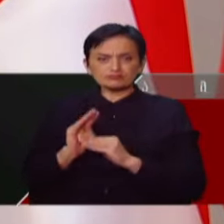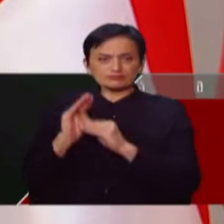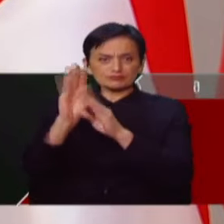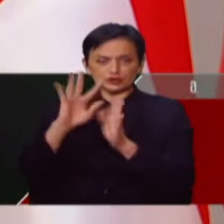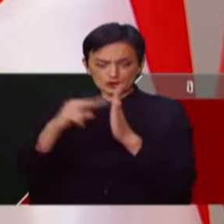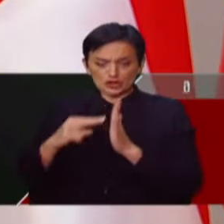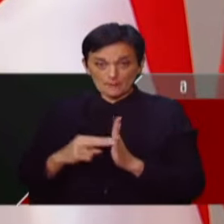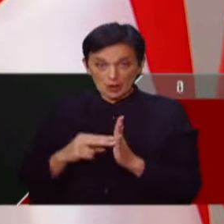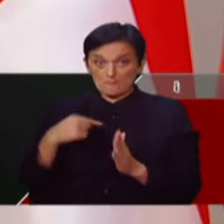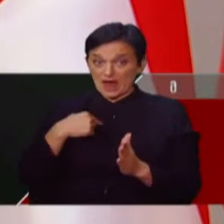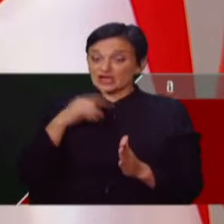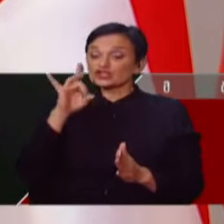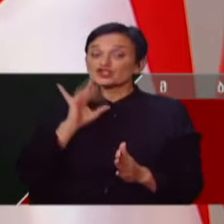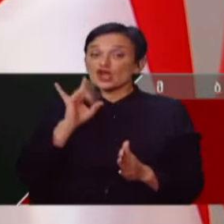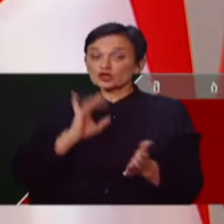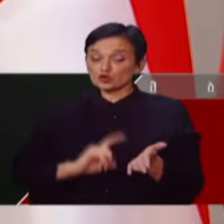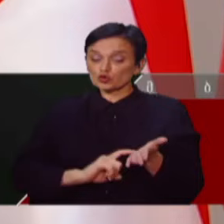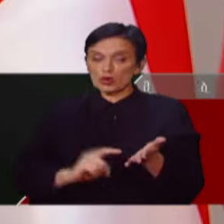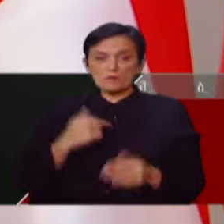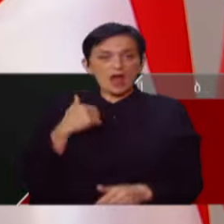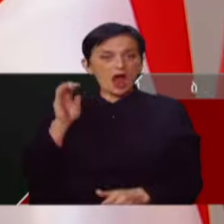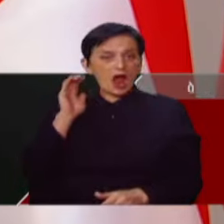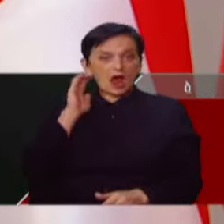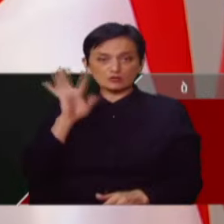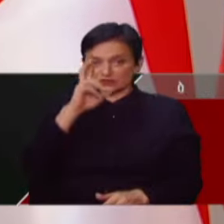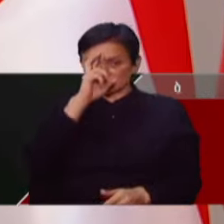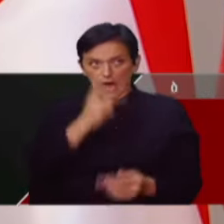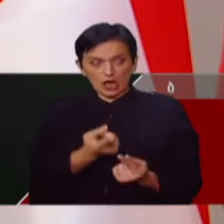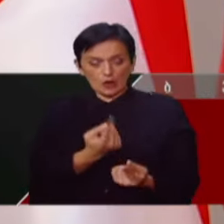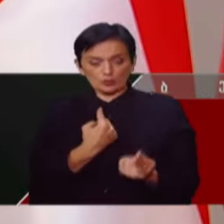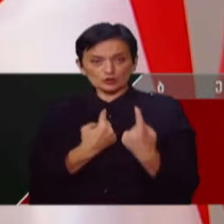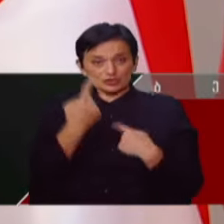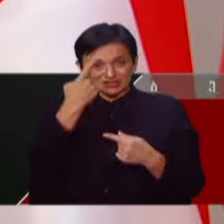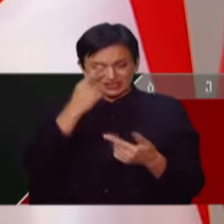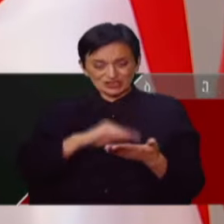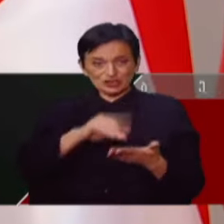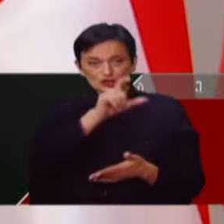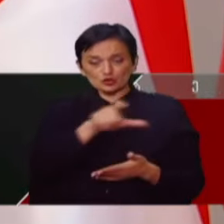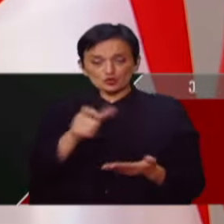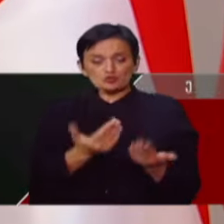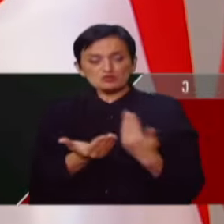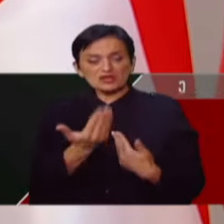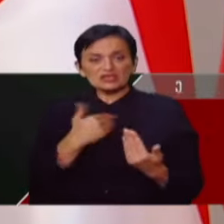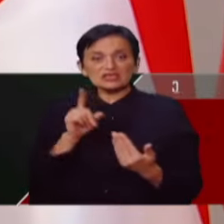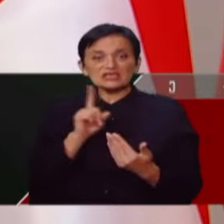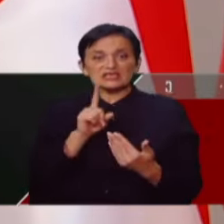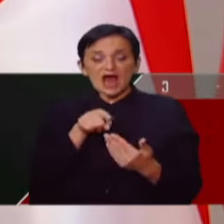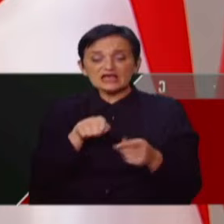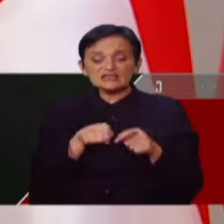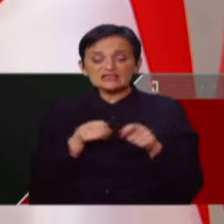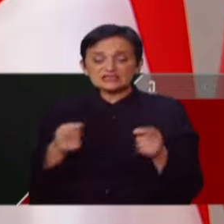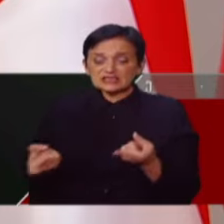მე ჯერჯერობით ხაზს უსვამ, ჯერჯერობით არ მომისმენია სახელმწიფოს მხრიდან, ანუ ინიციატორების მხრიდან, რას